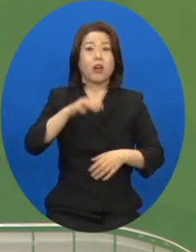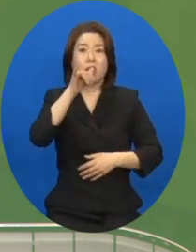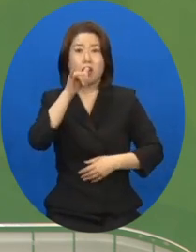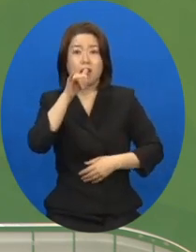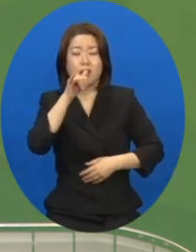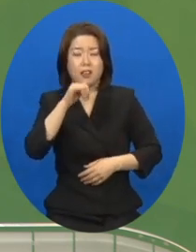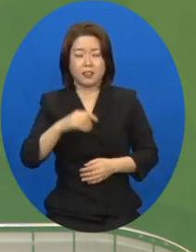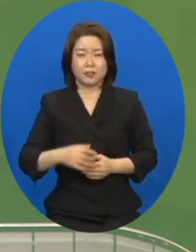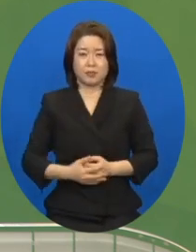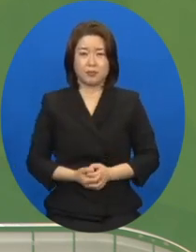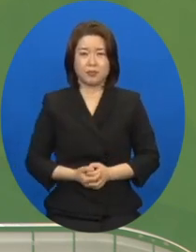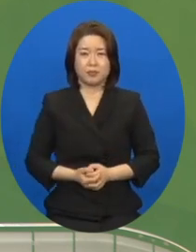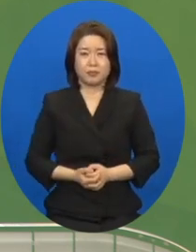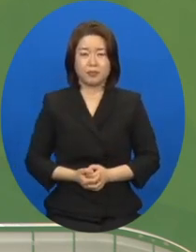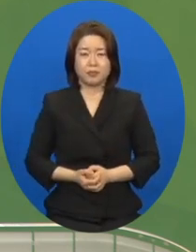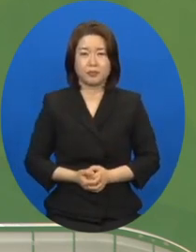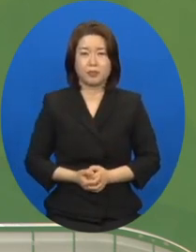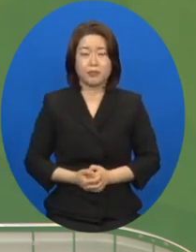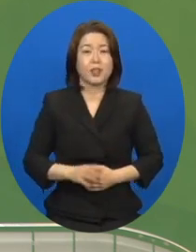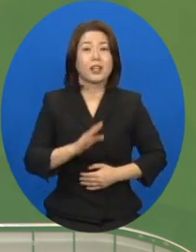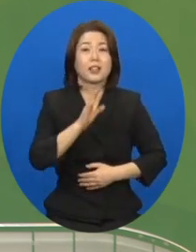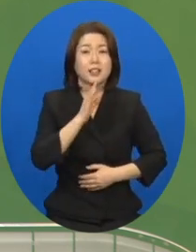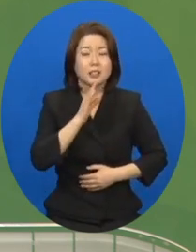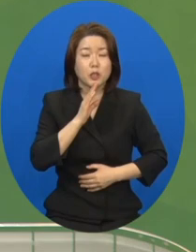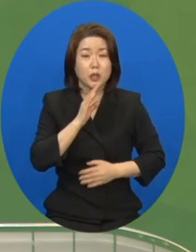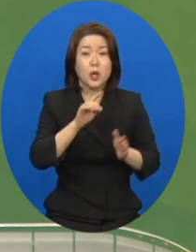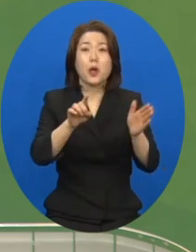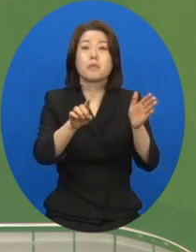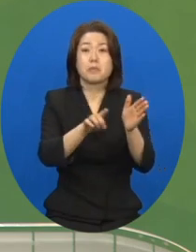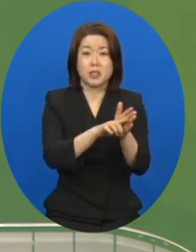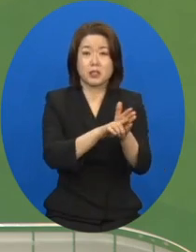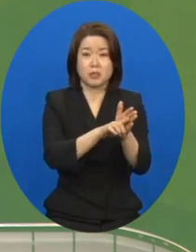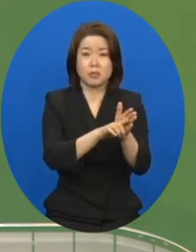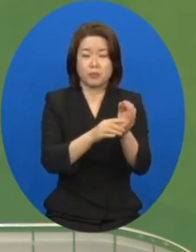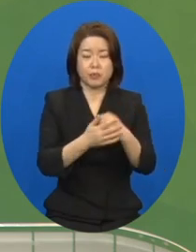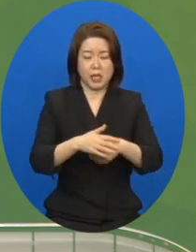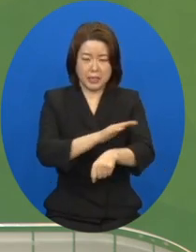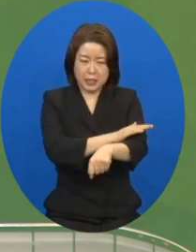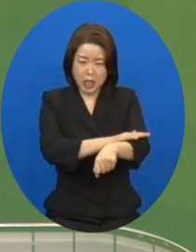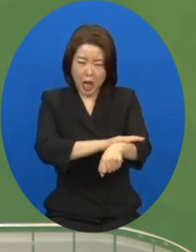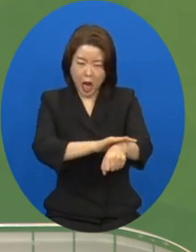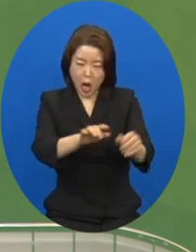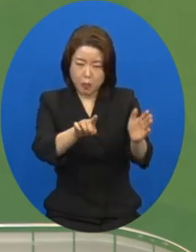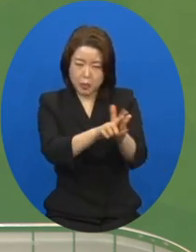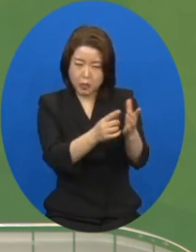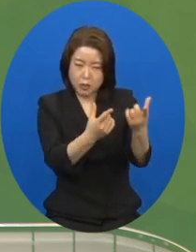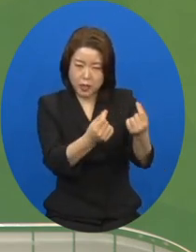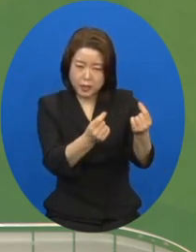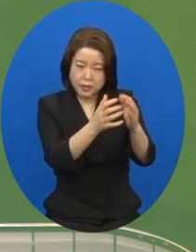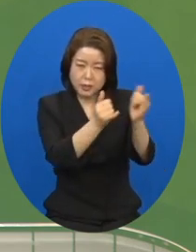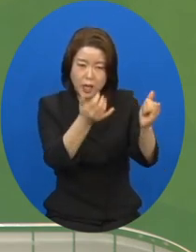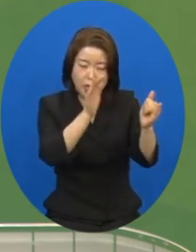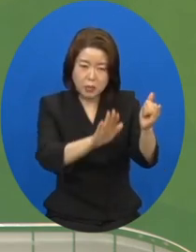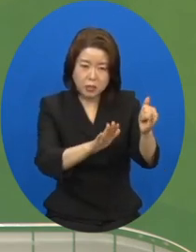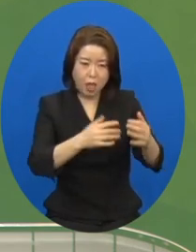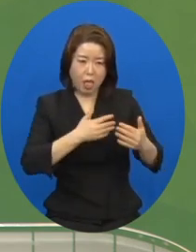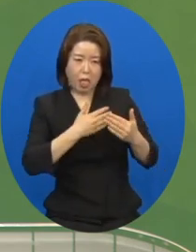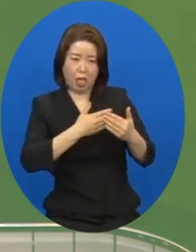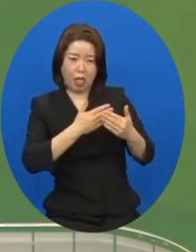정말 믿어도 잘 믿을 것 같은 사람은 두려워